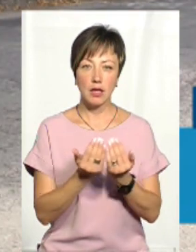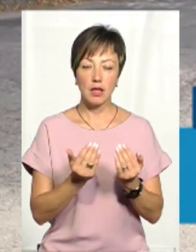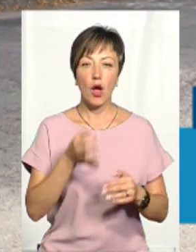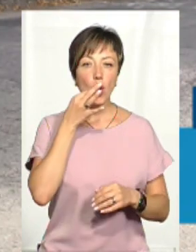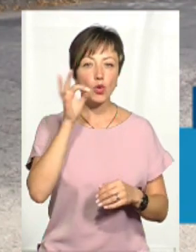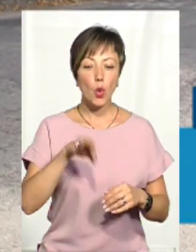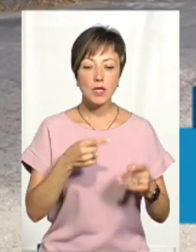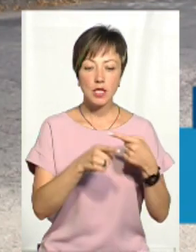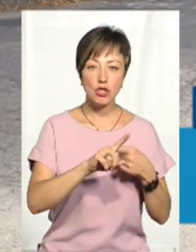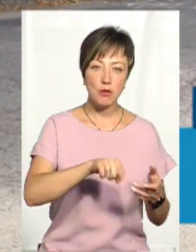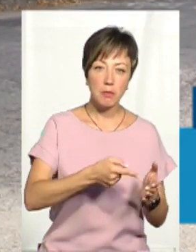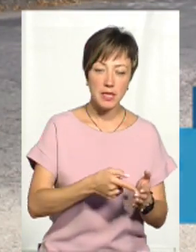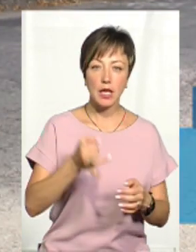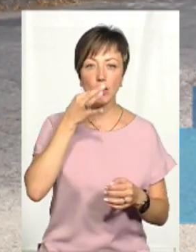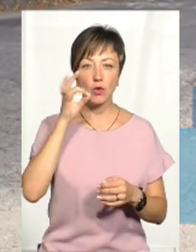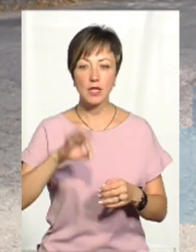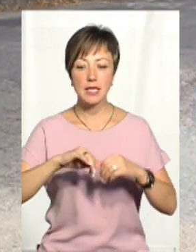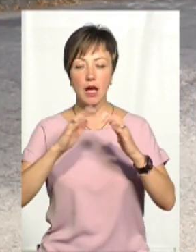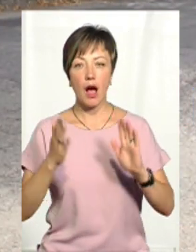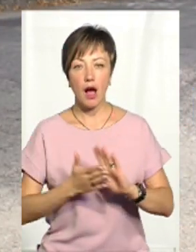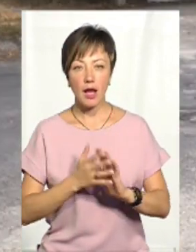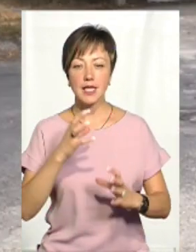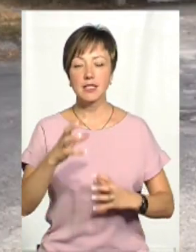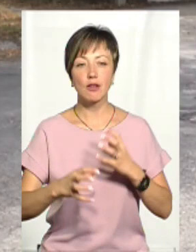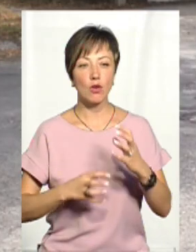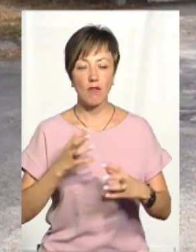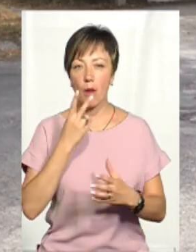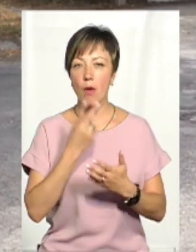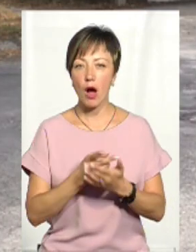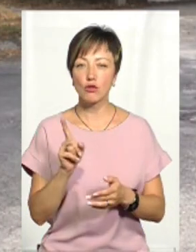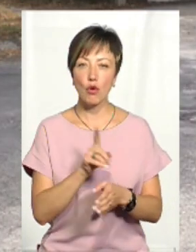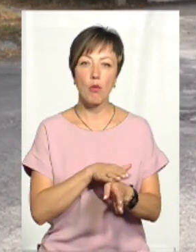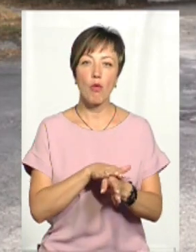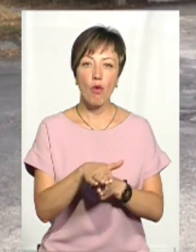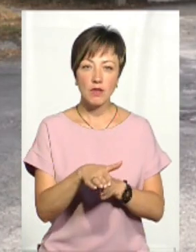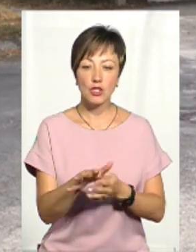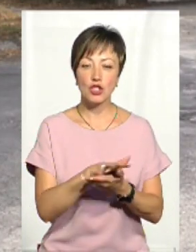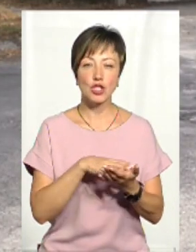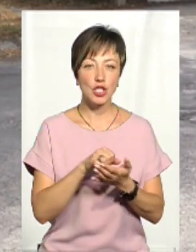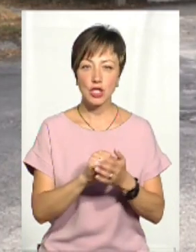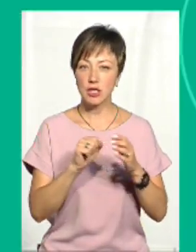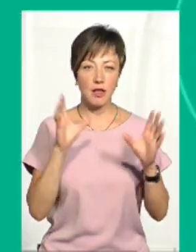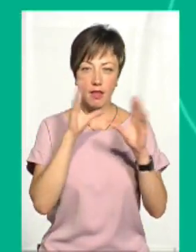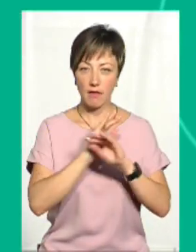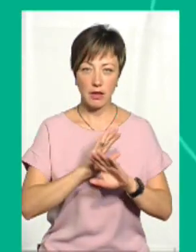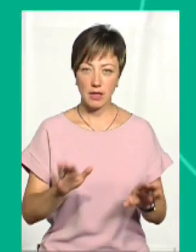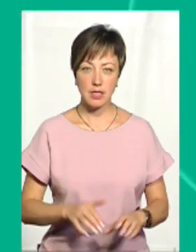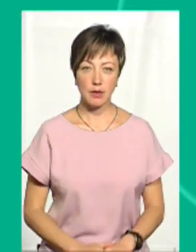Практика інших міст і практика загальносвітова показує, що повністю знищити його не вдасться.